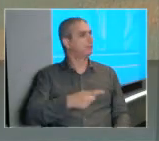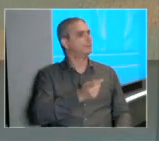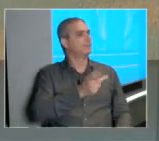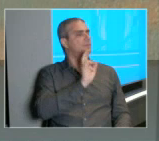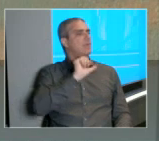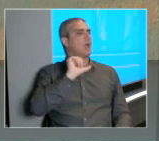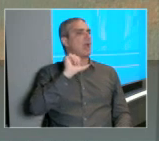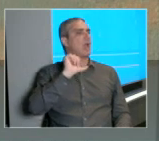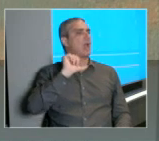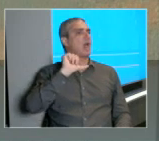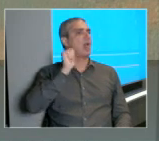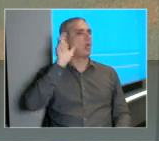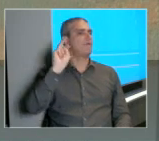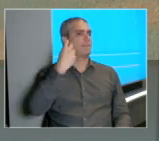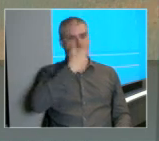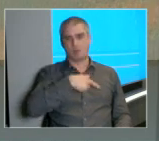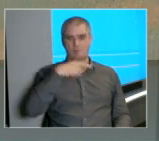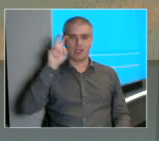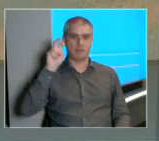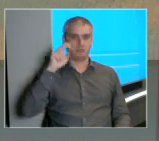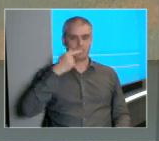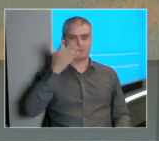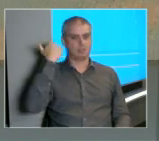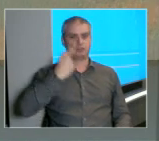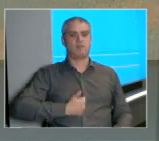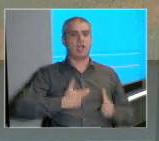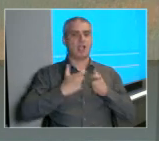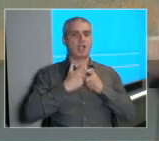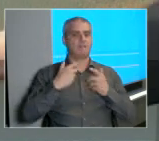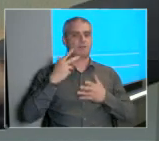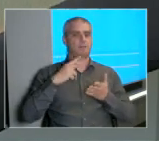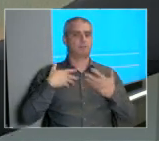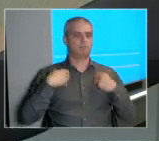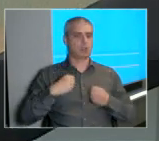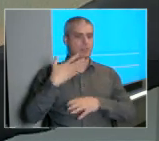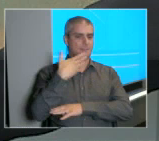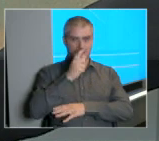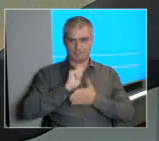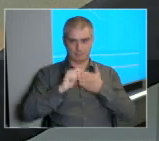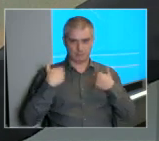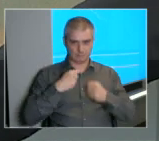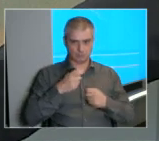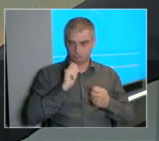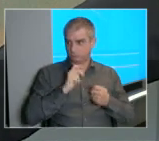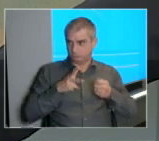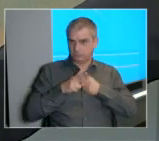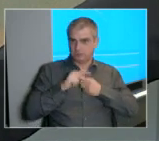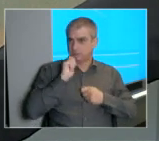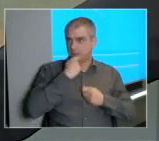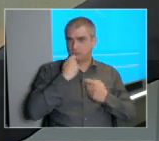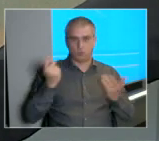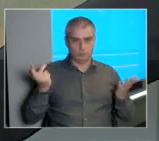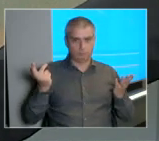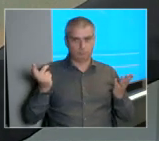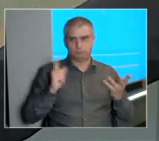גלעד. שלום, בוקר טוב. לשעבר ראש האגף המדיני-ביטחוני במשרד הביטחון. טוב, אז באמת הצנזורה, כמו שאמר כאן יעקב